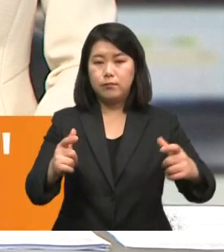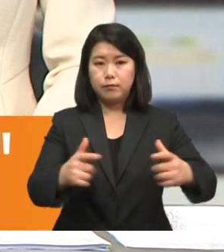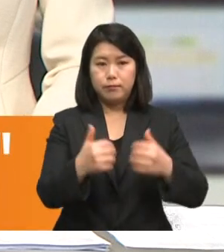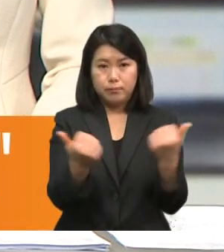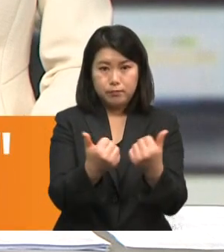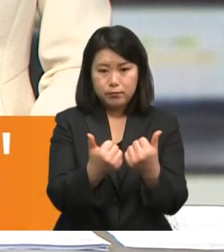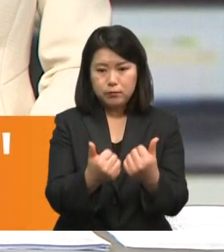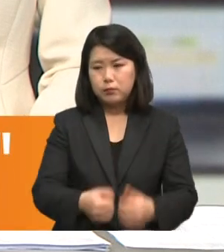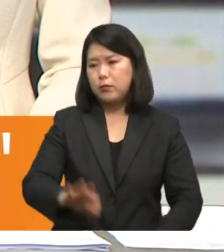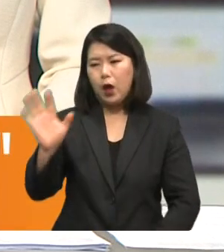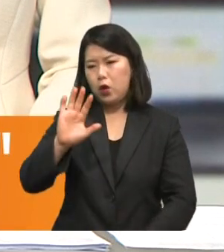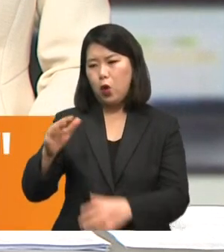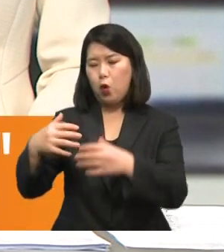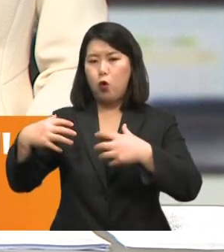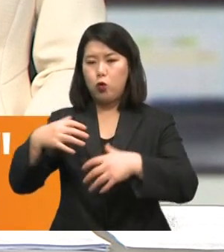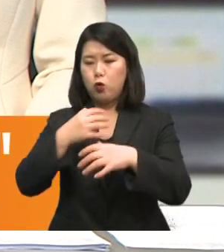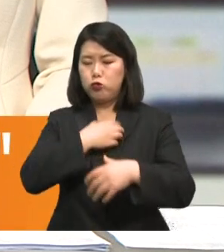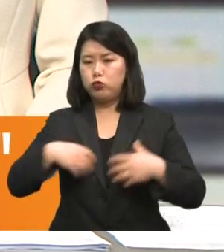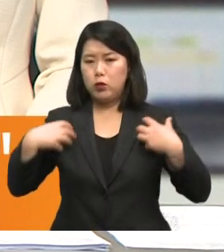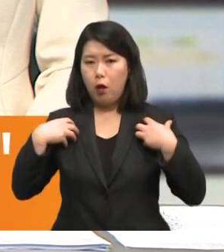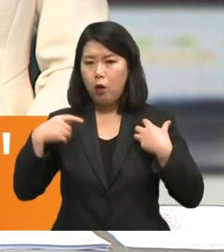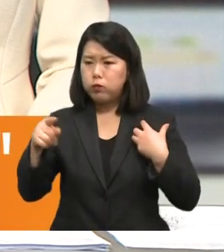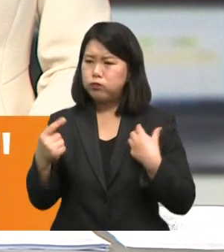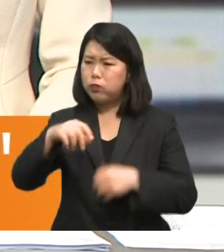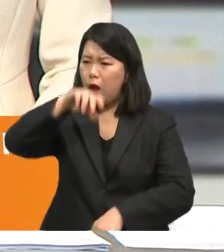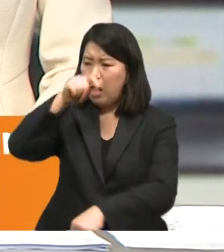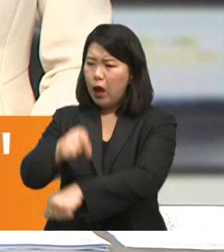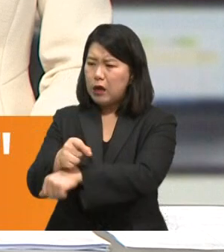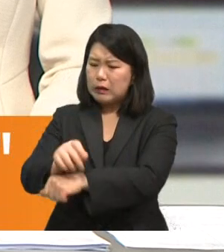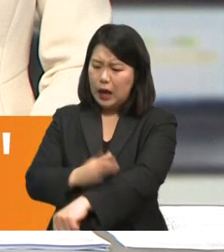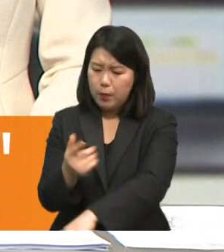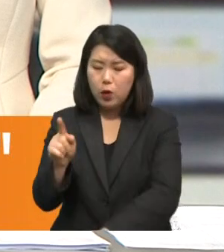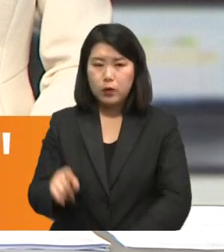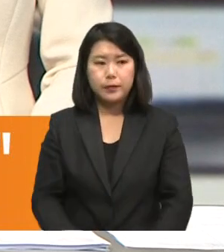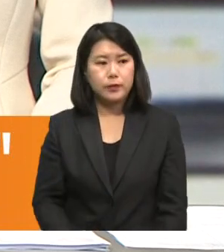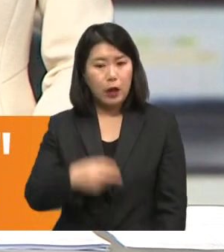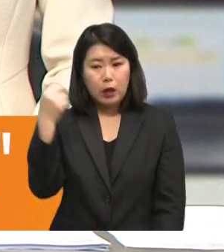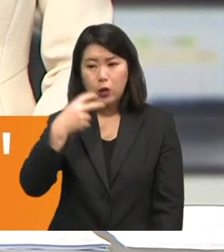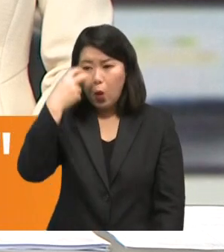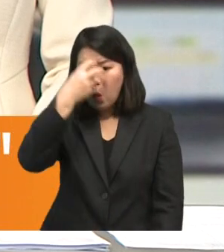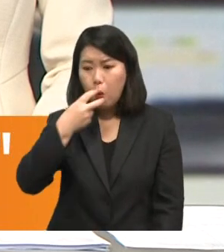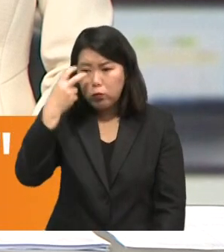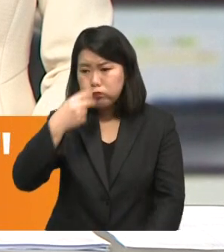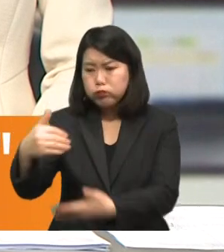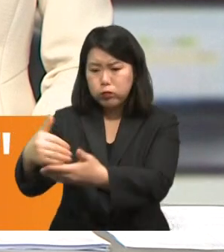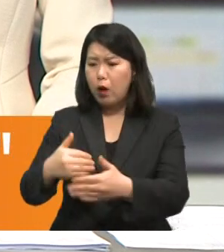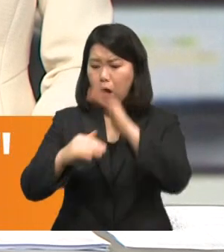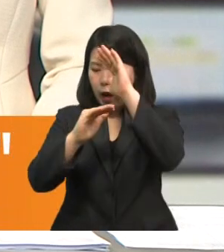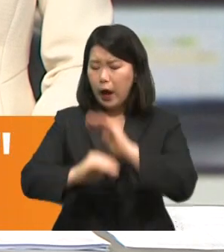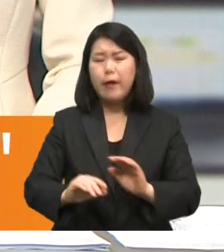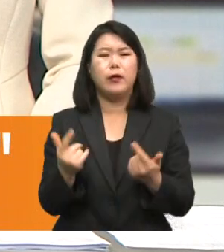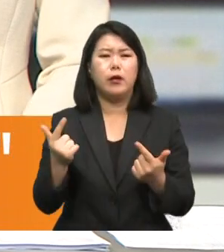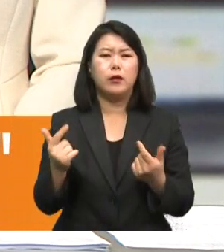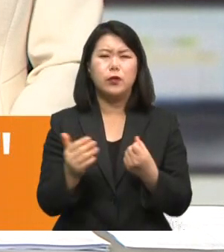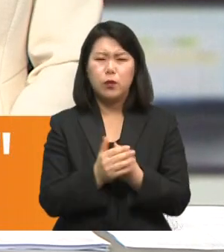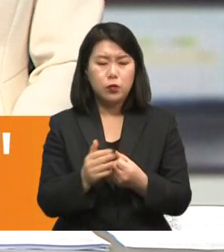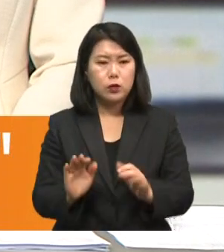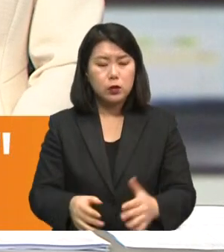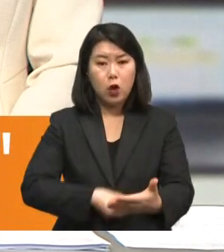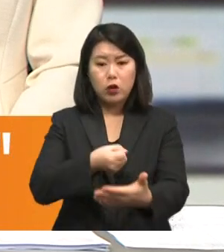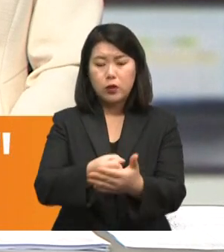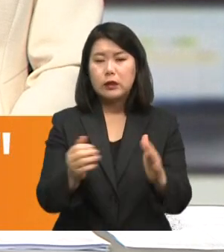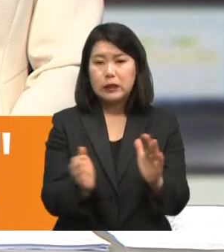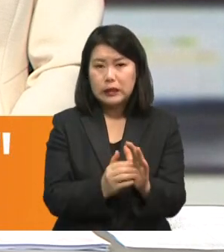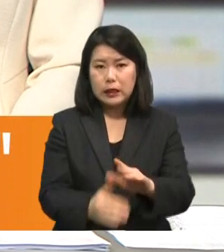중구의회는 반대로 구청의 섣부른 행정을 비판하고 있습니다. 재해 요구를 할 사안이 아닌데도 재해 요구를 했고, 이 때문에 이미